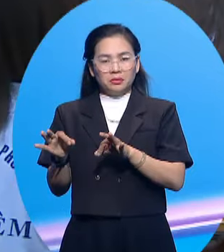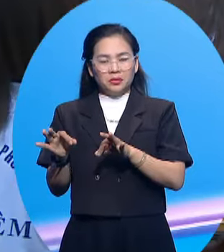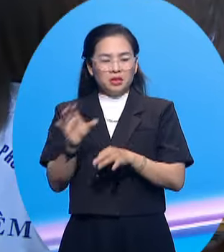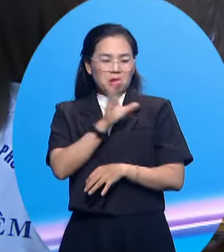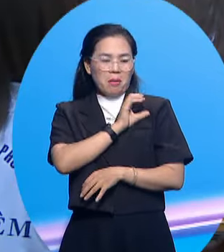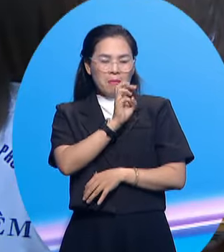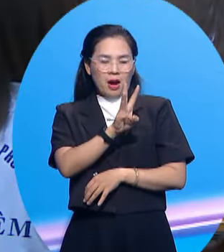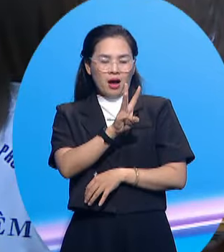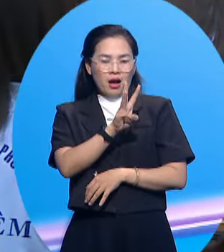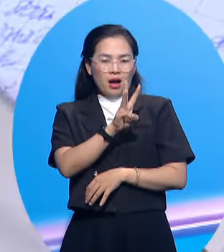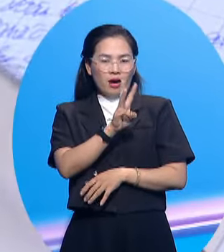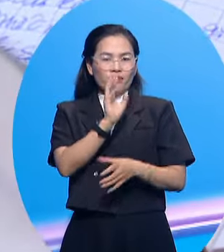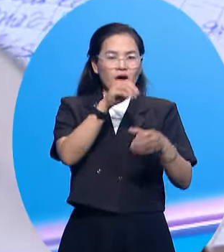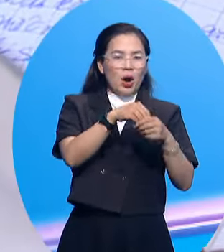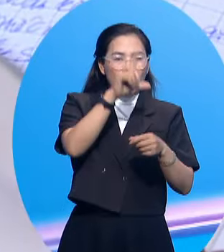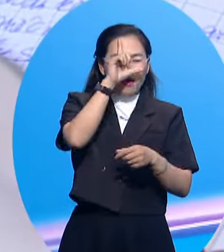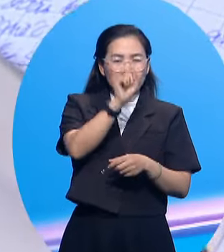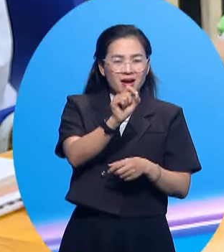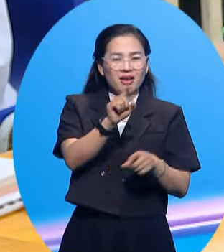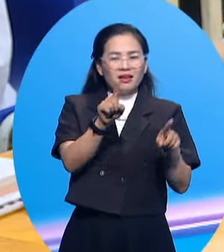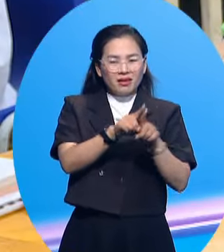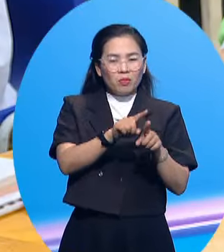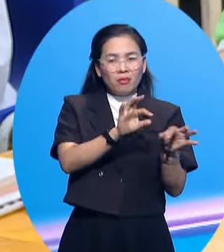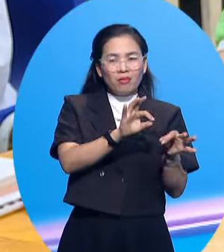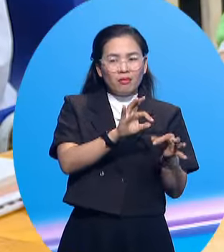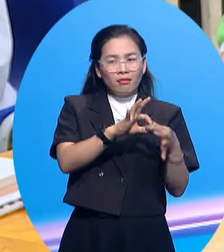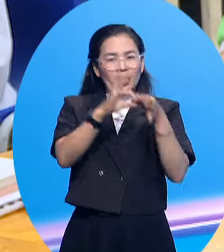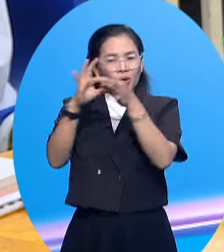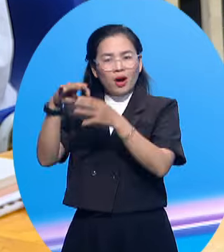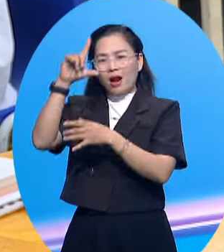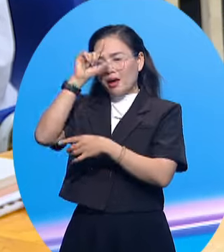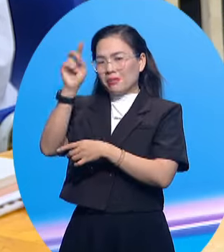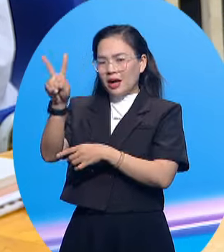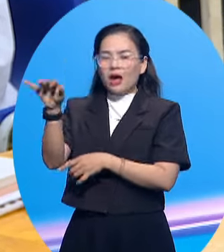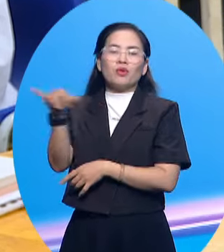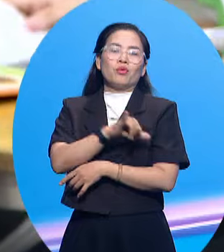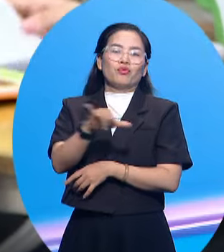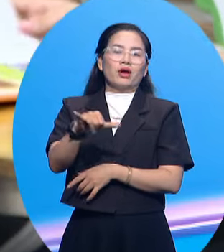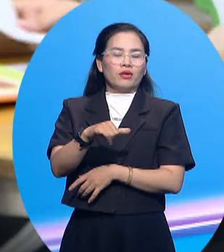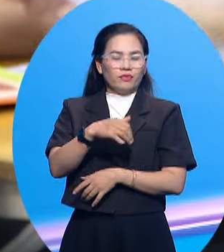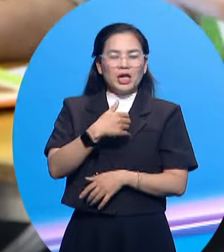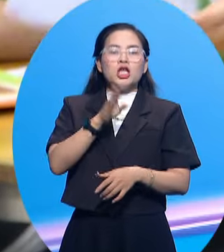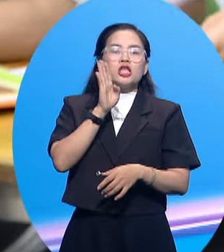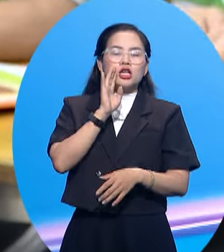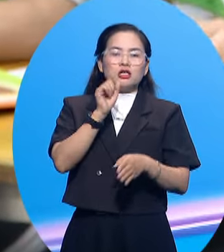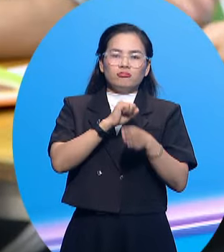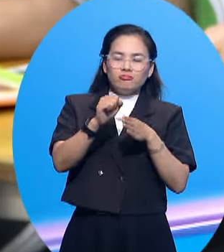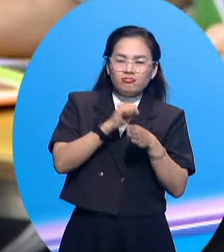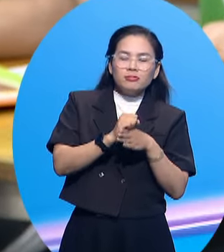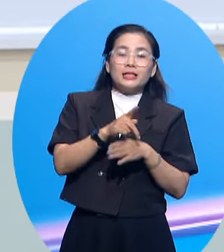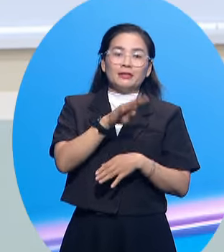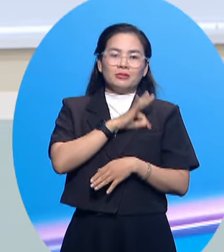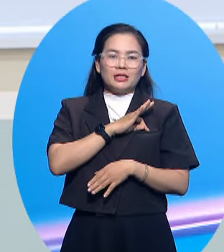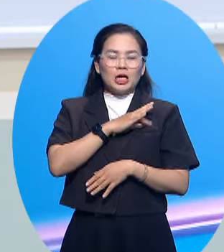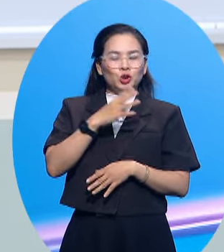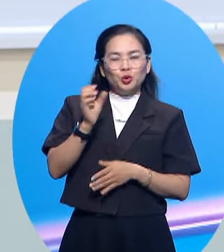lớp 10 là đợt tập dượt để tổ chức kỳ thi tốt nghiệp trung học phổ thông. Ngành giáo dục tập trung tuyên truyền quy chế cho thí sinh, cha mẹ học sinh và